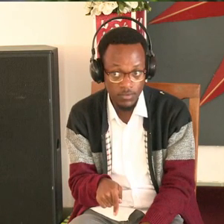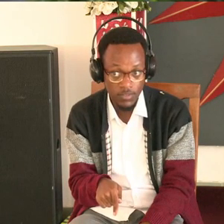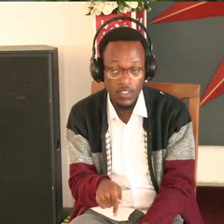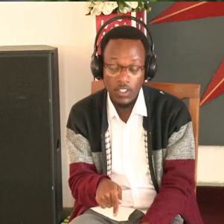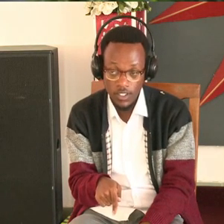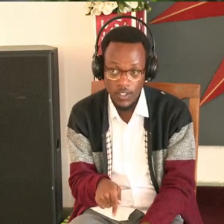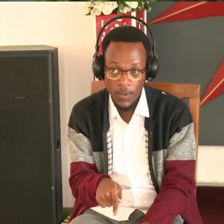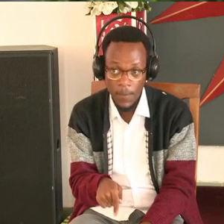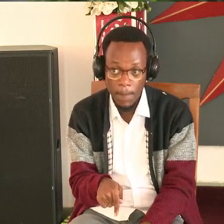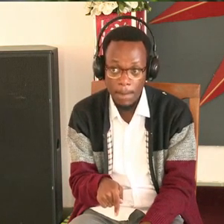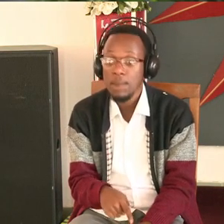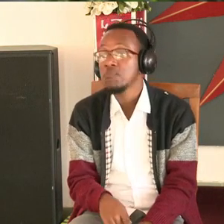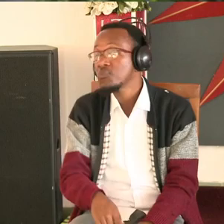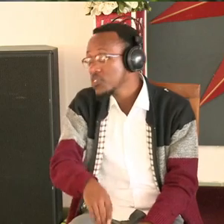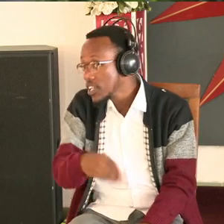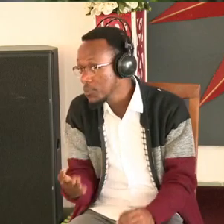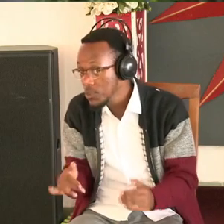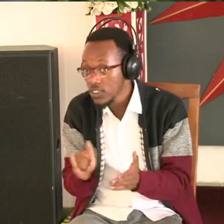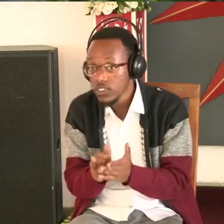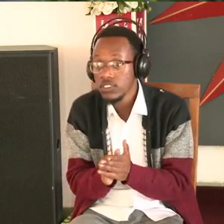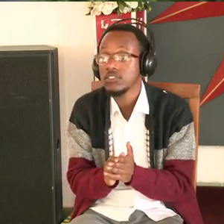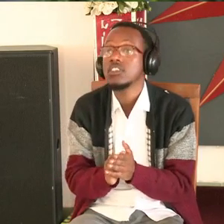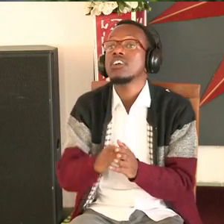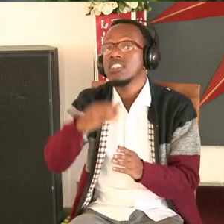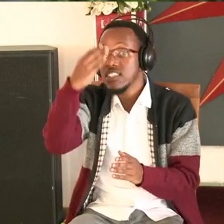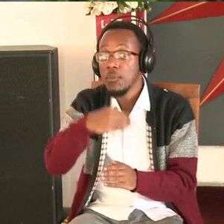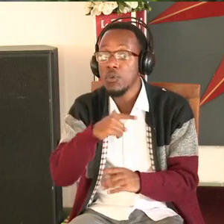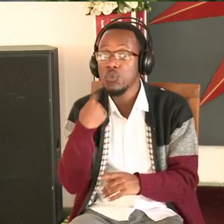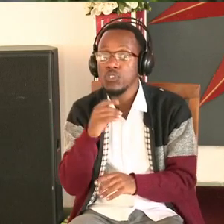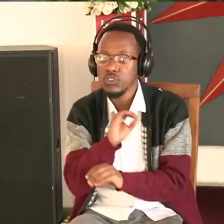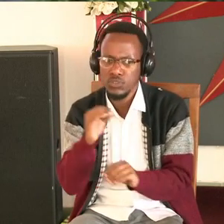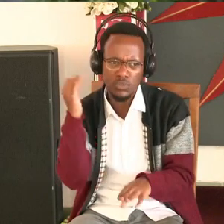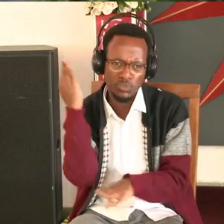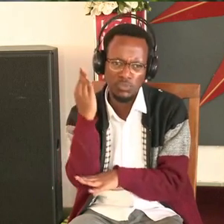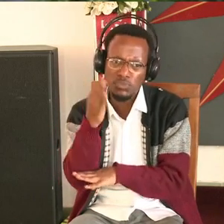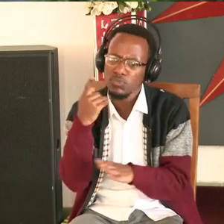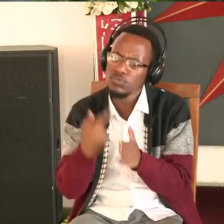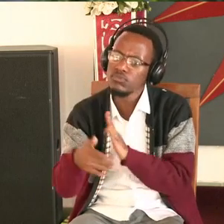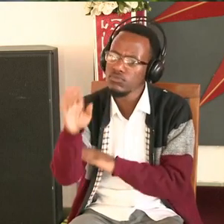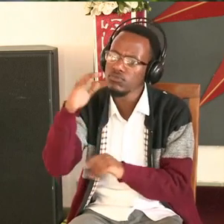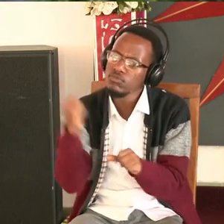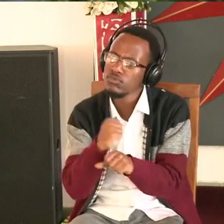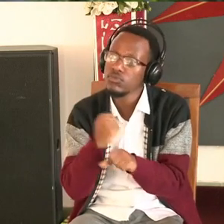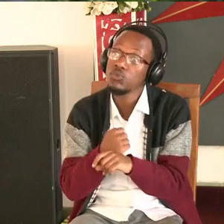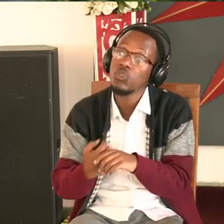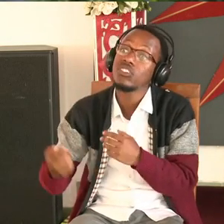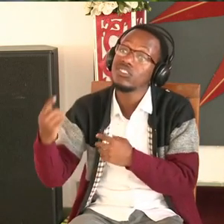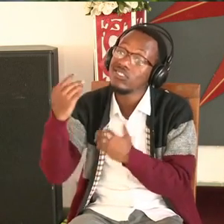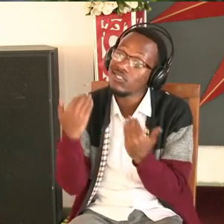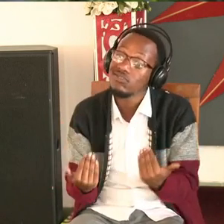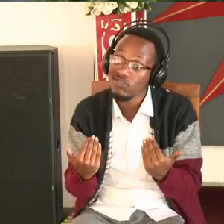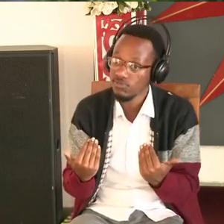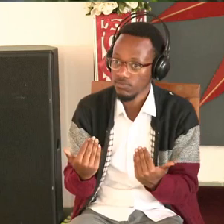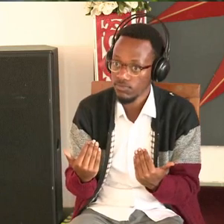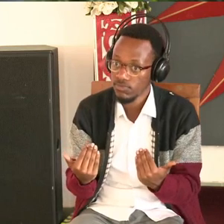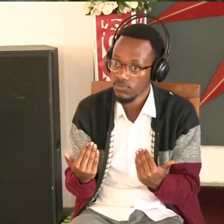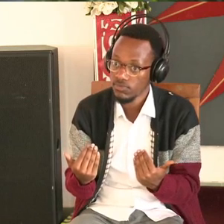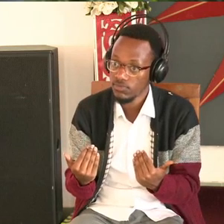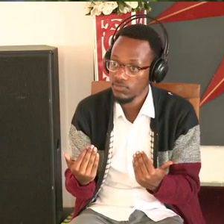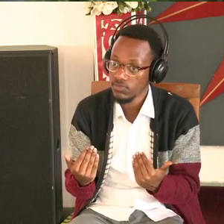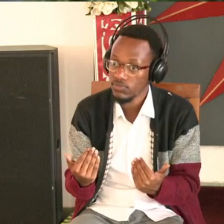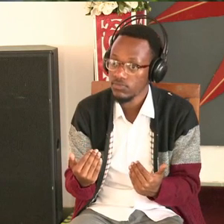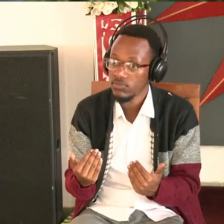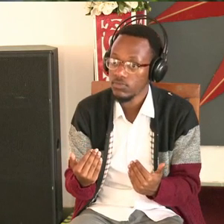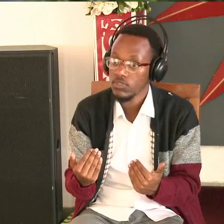iki gihe cyacu. Kandi kandi udashobora kubwiriza udashobora kubwiriza iby'Imana iri gukora ubu ngubu. Dans